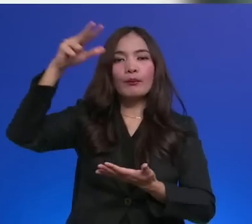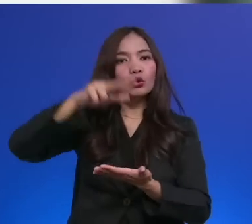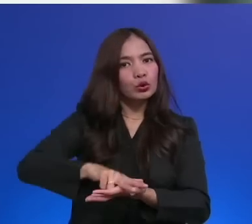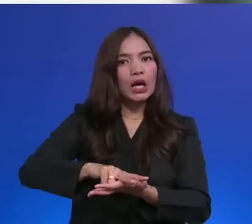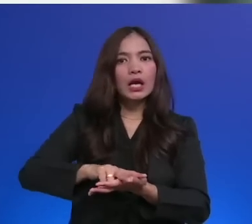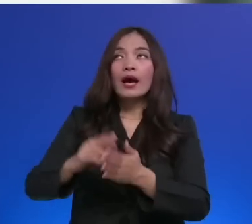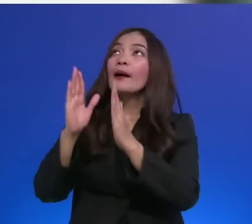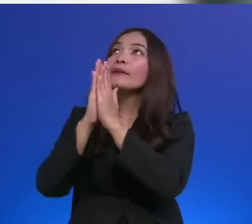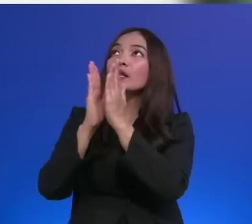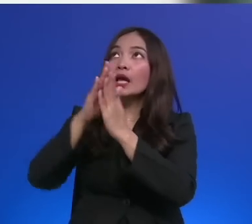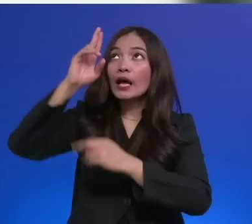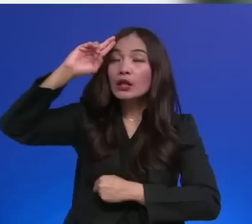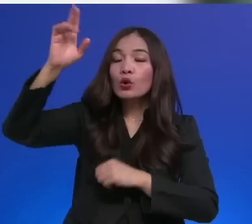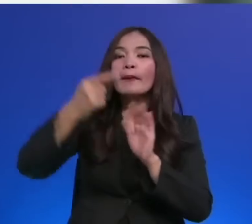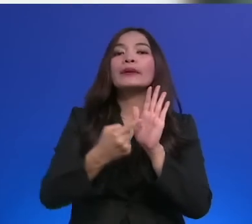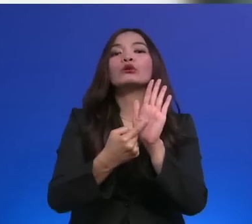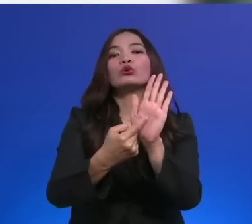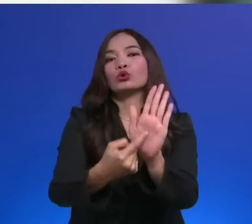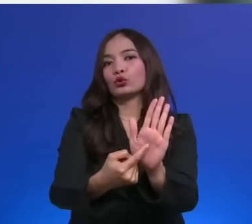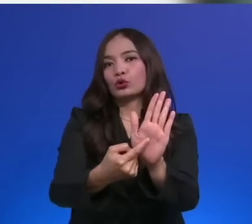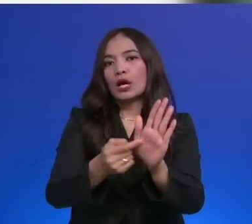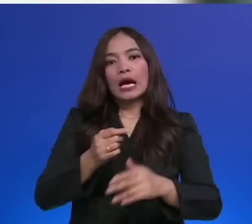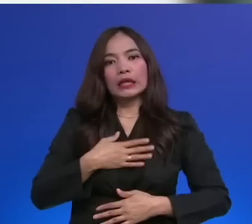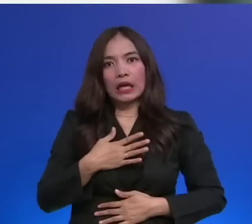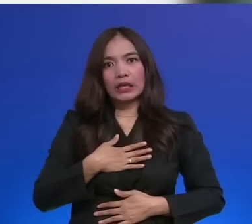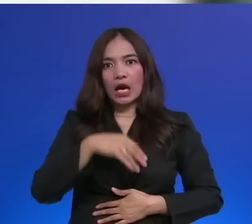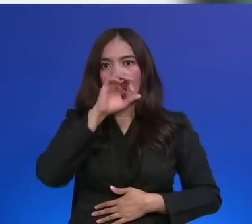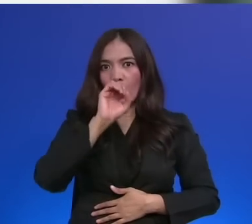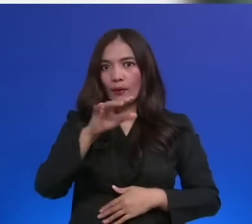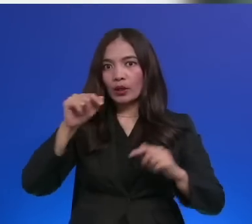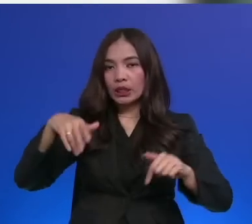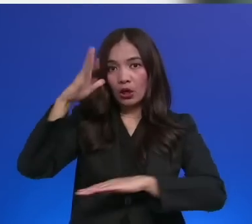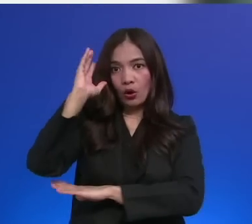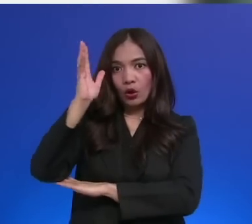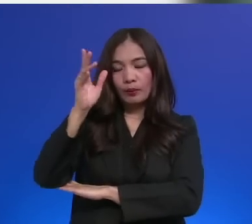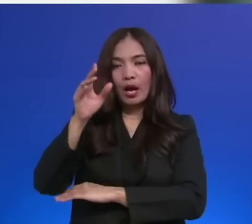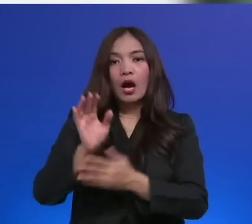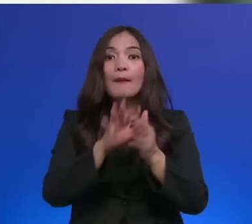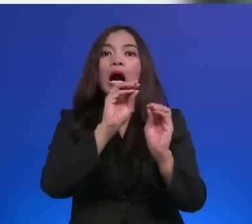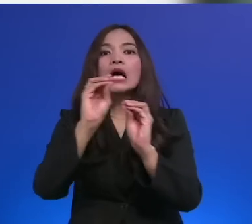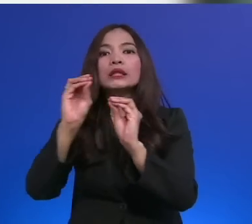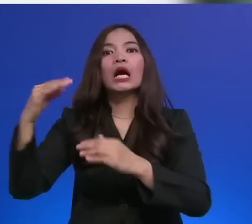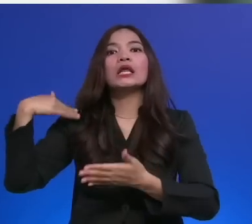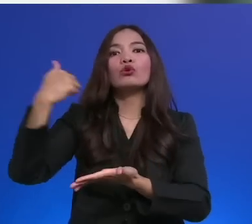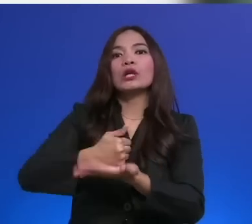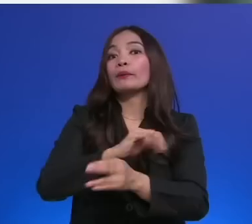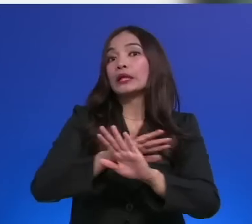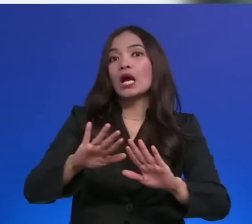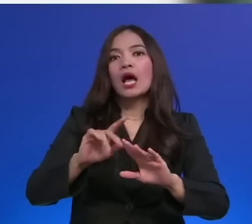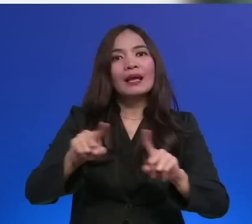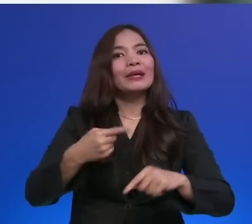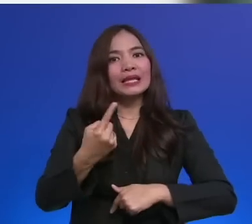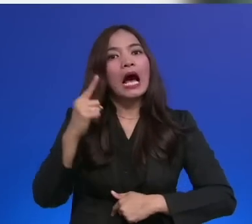petunjuk. Jangan berpikir bahwa saya mengajarkan Anda tidak bertanggung jawab. Kita harus bertanggung jawab.